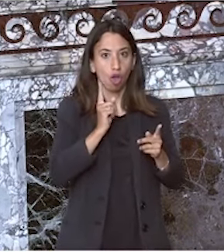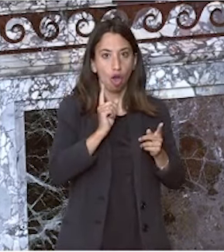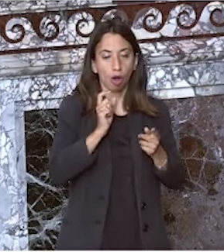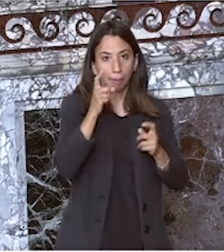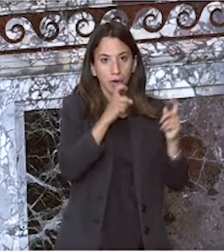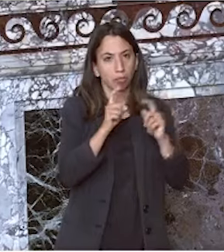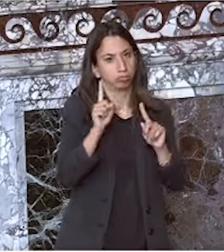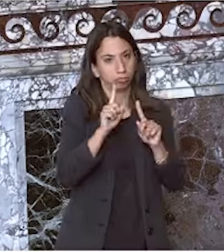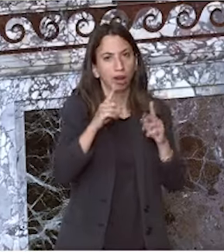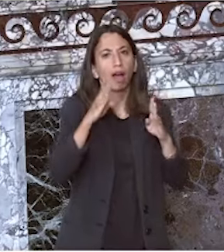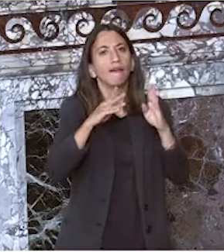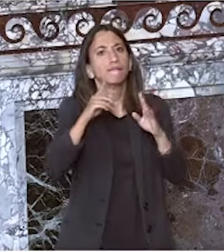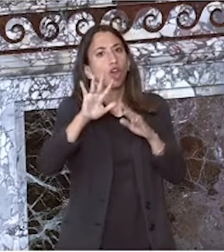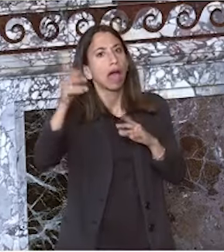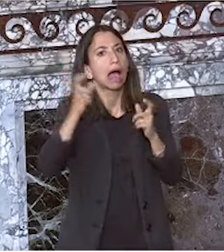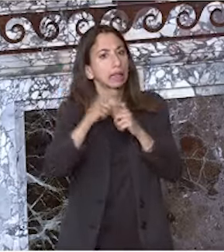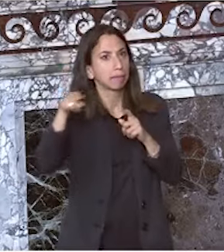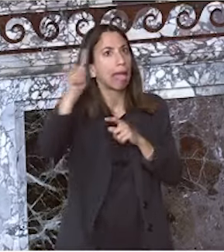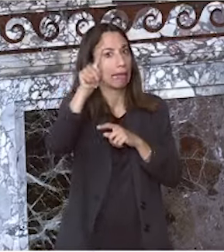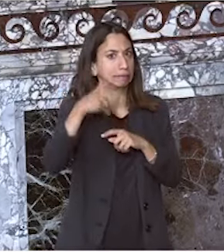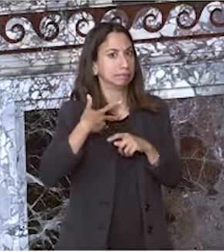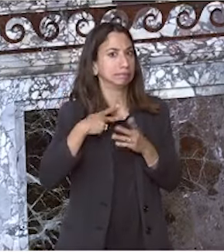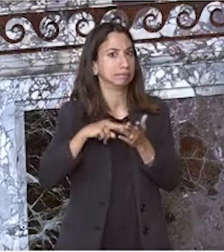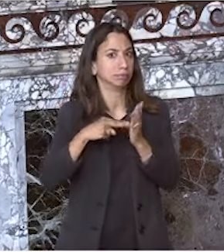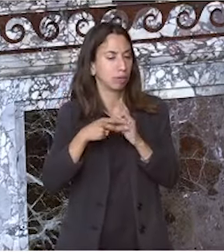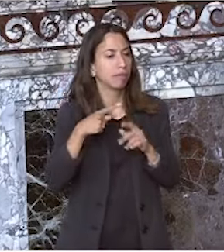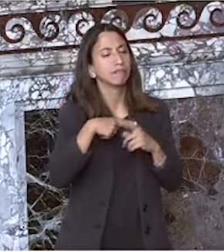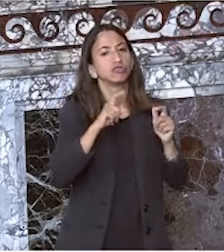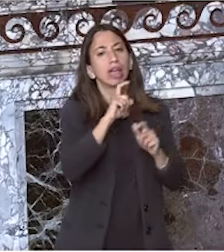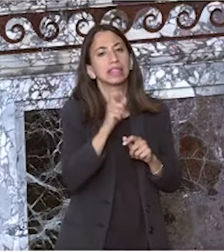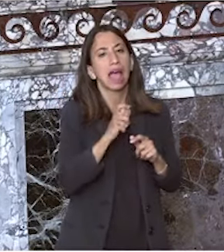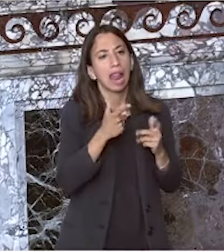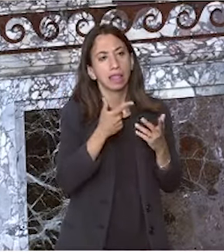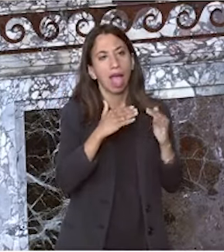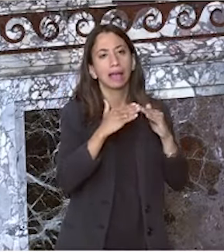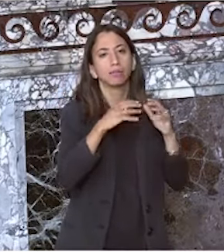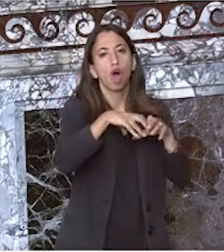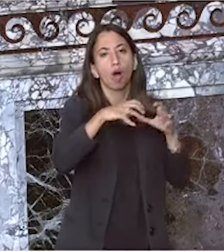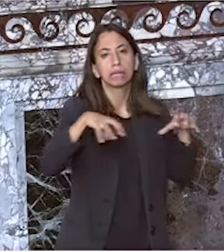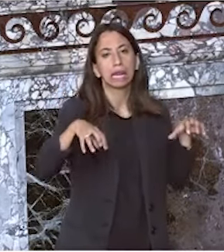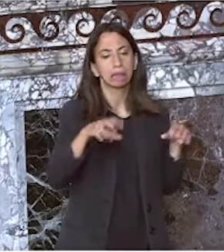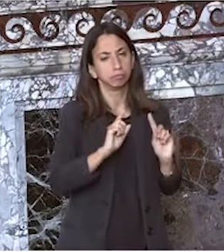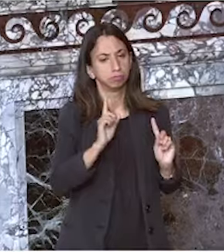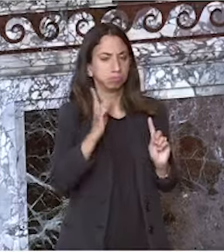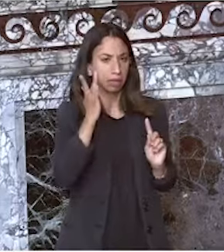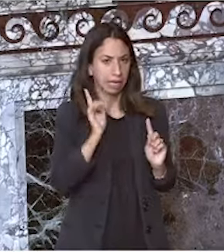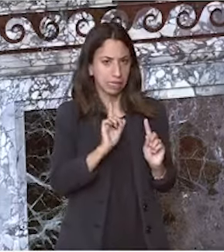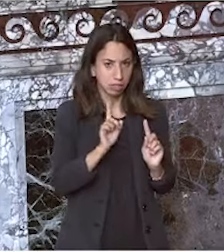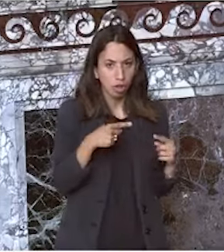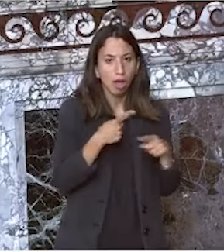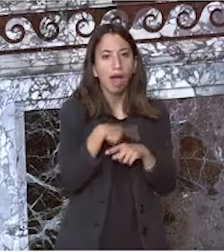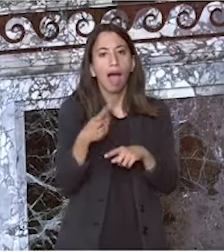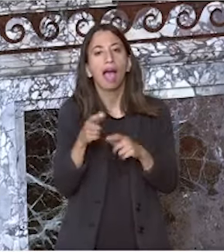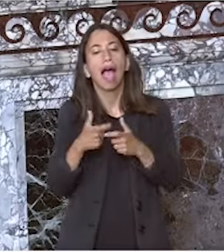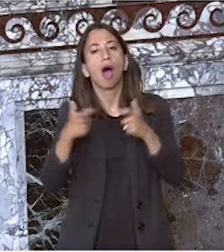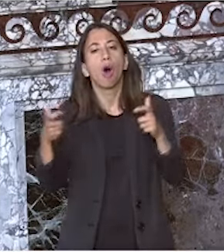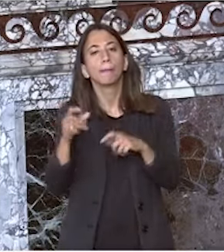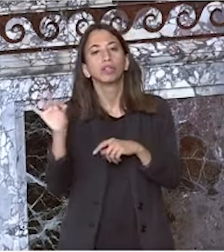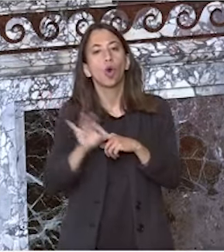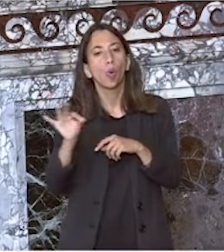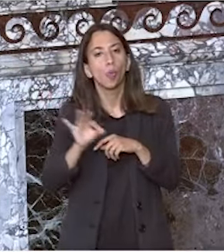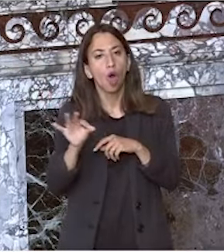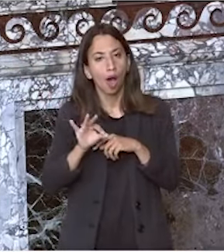commerciali in altri paesi. Per il totale dei prestiti si registra tuttavia un aumento della quota di crediti di buona qualità